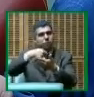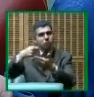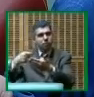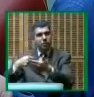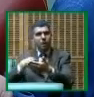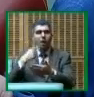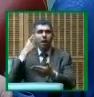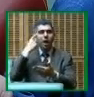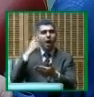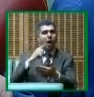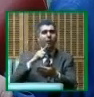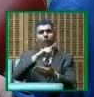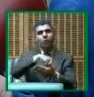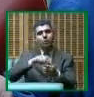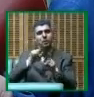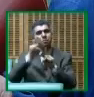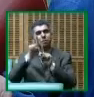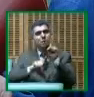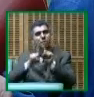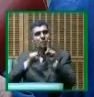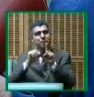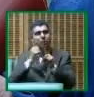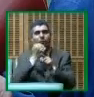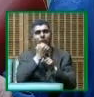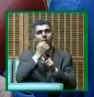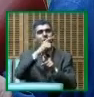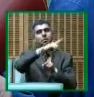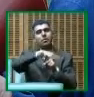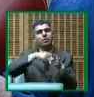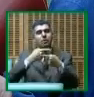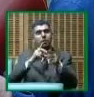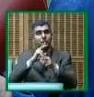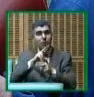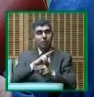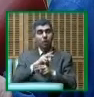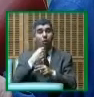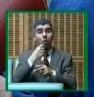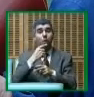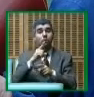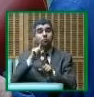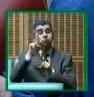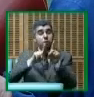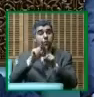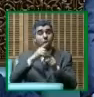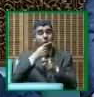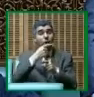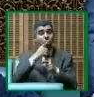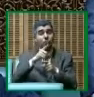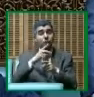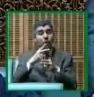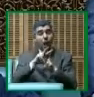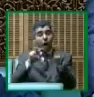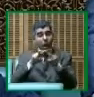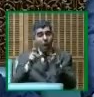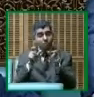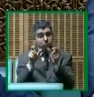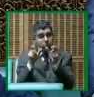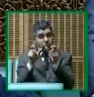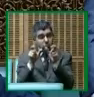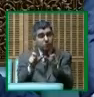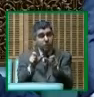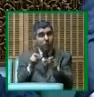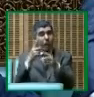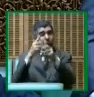شواهد ديال الخبره موقع على بياض. اذا سيد الوزير لابد من ان يستمر